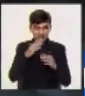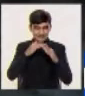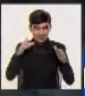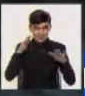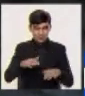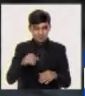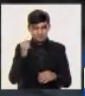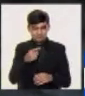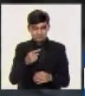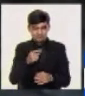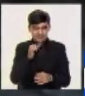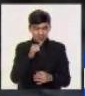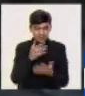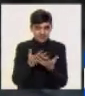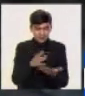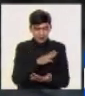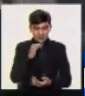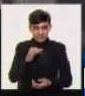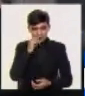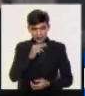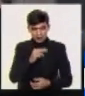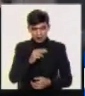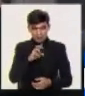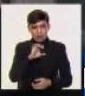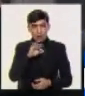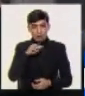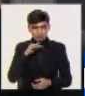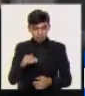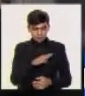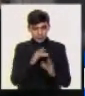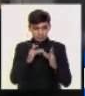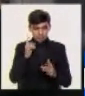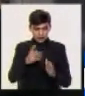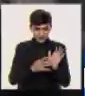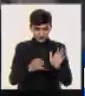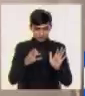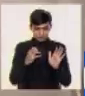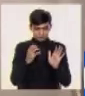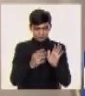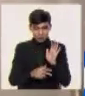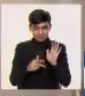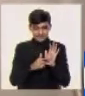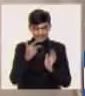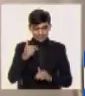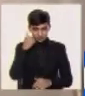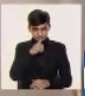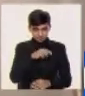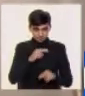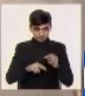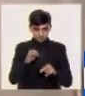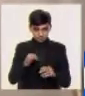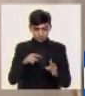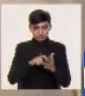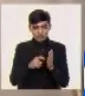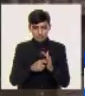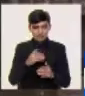из заброшенного окурка. Жители говорят, что виноваты бомжи. В общежитии 1983 года постройки особенно пострадали